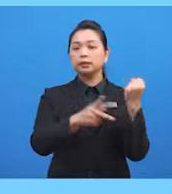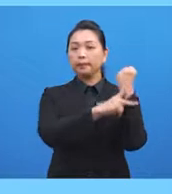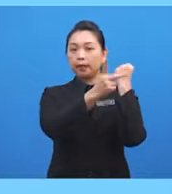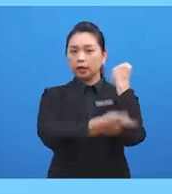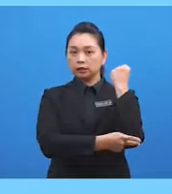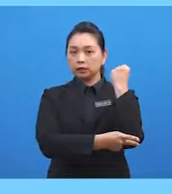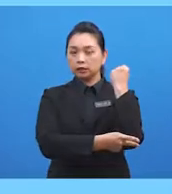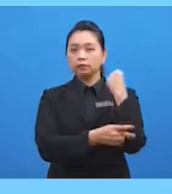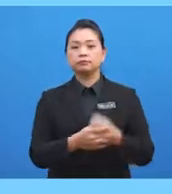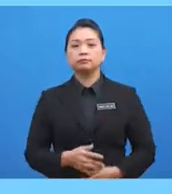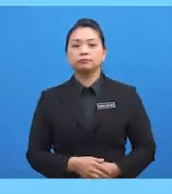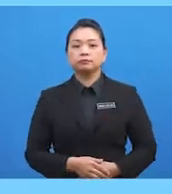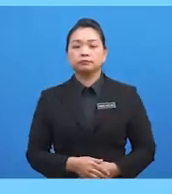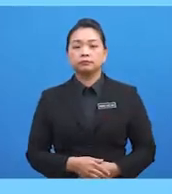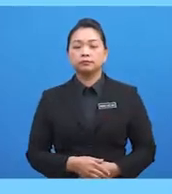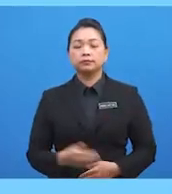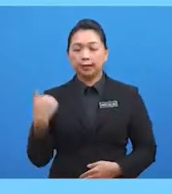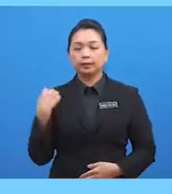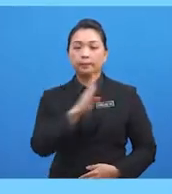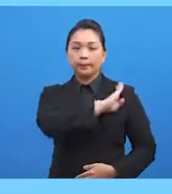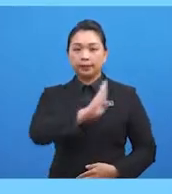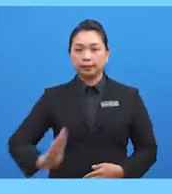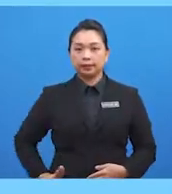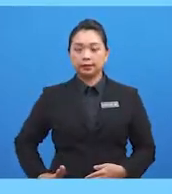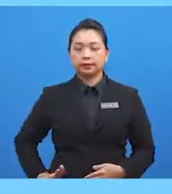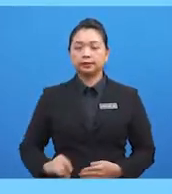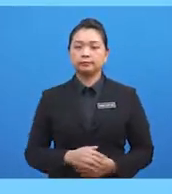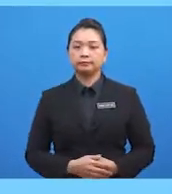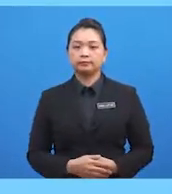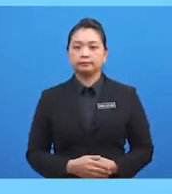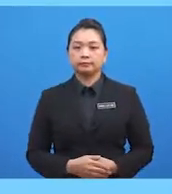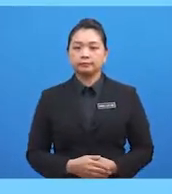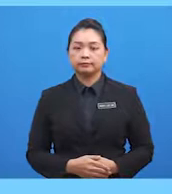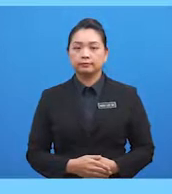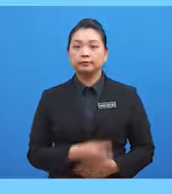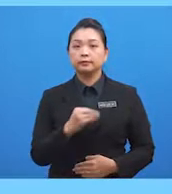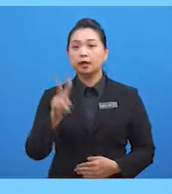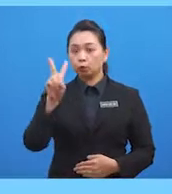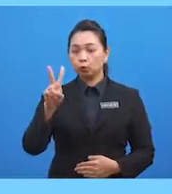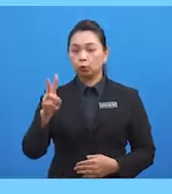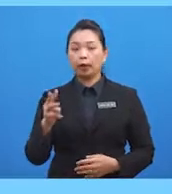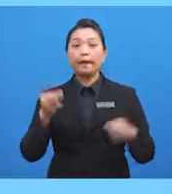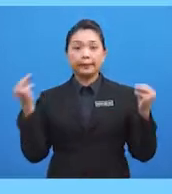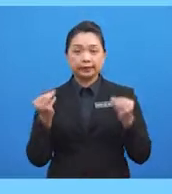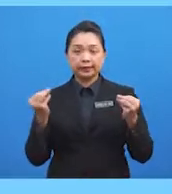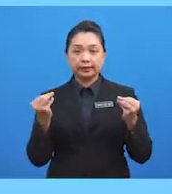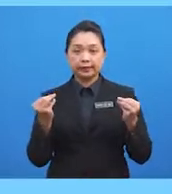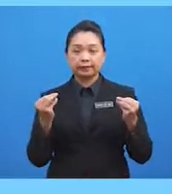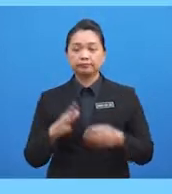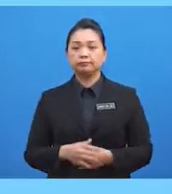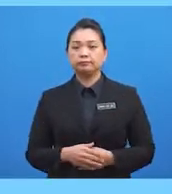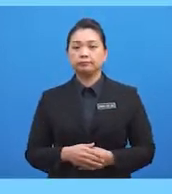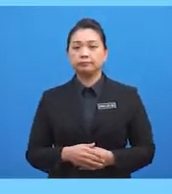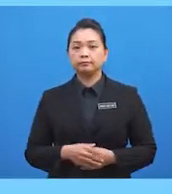yang terdiri daripada Seri Paduka Baginda Yang di-Pertuan Agong dan dua majlis Parlimen yang dikenali